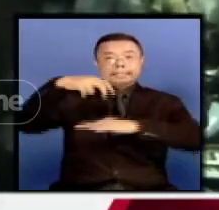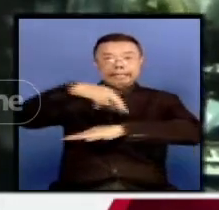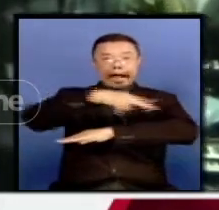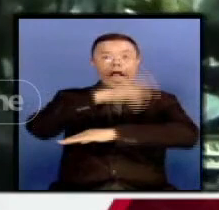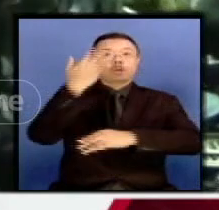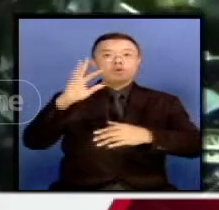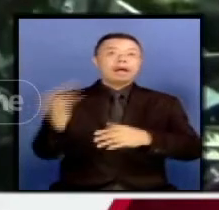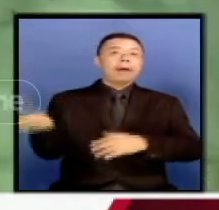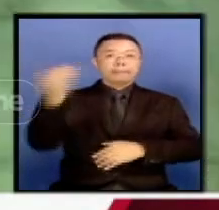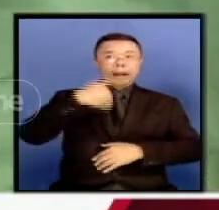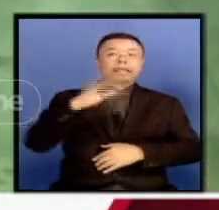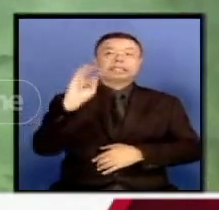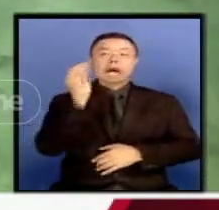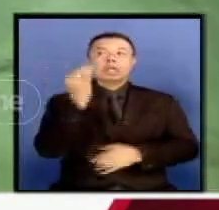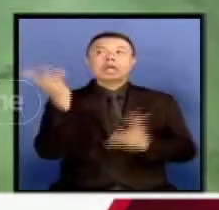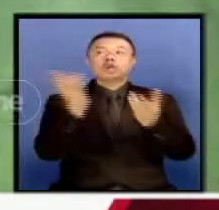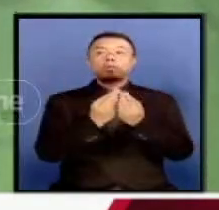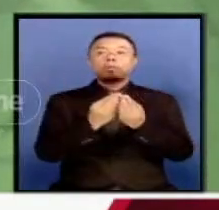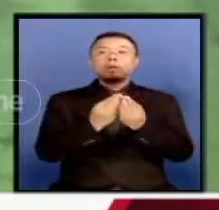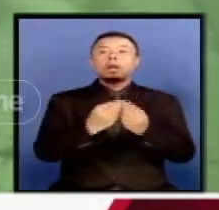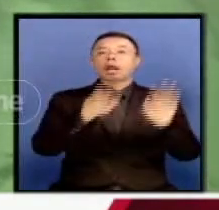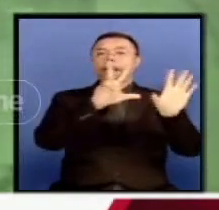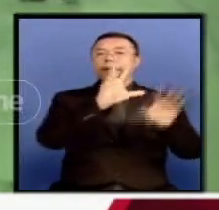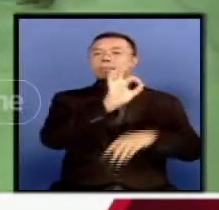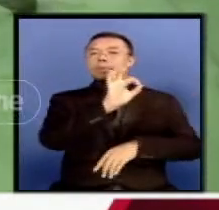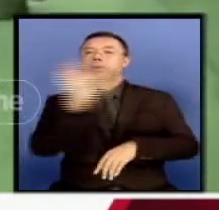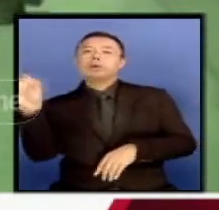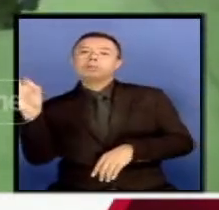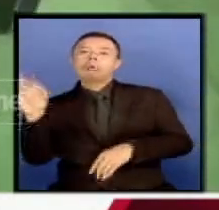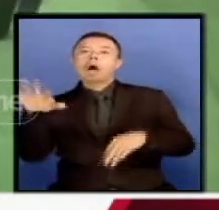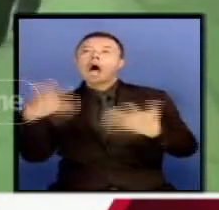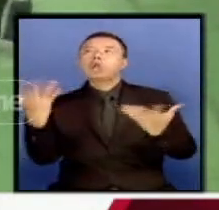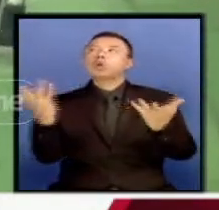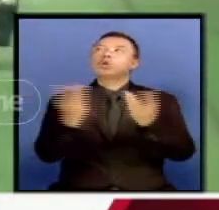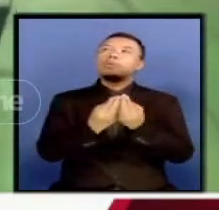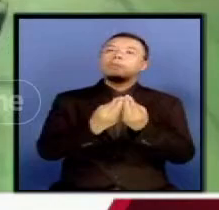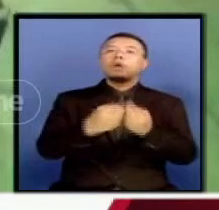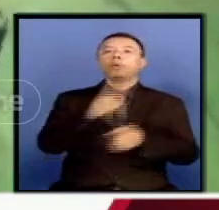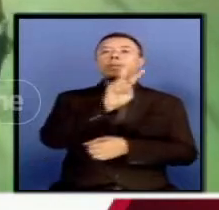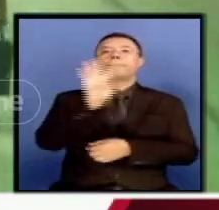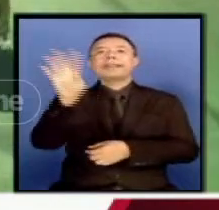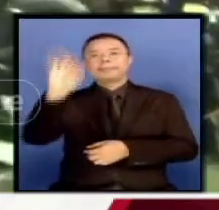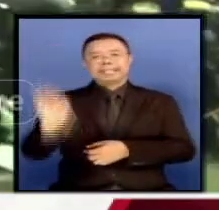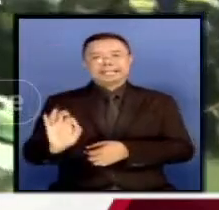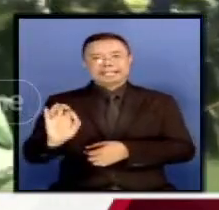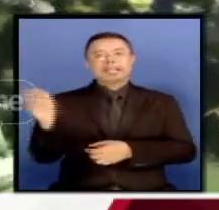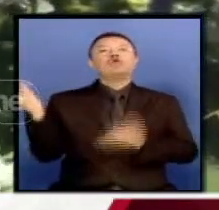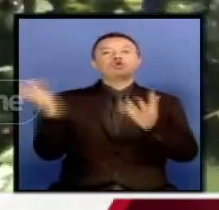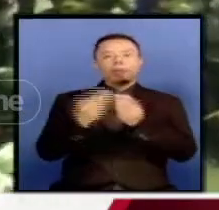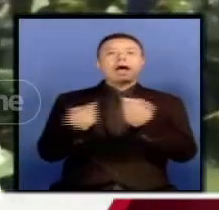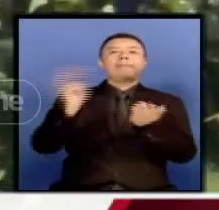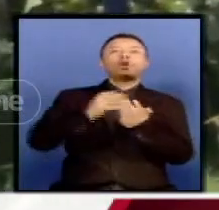sudah kembali ke Pulau Jawa yakni sebanyak 80.000 atau sekitar 24% jumlah